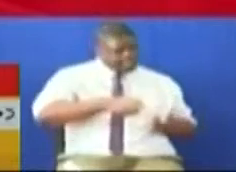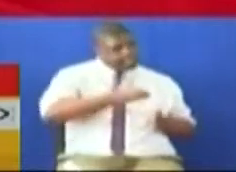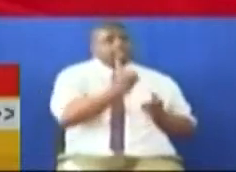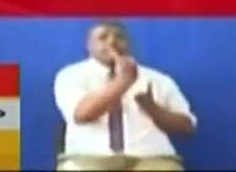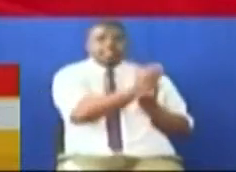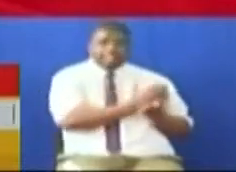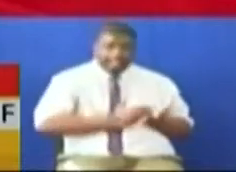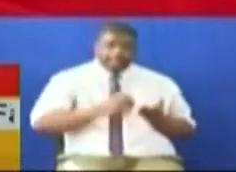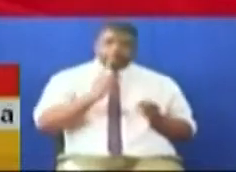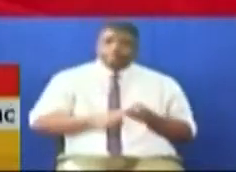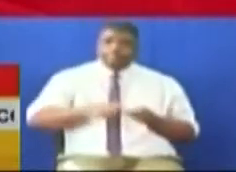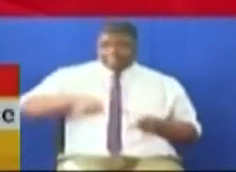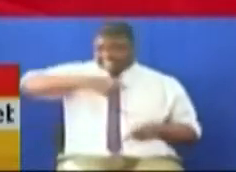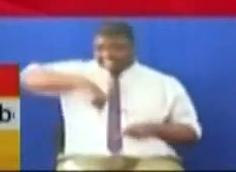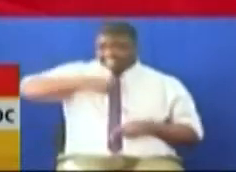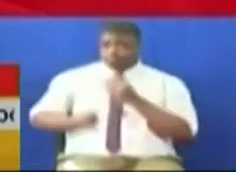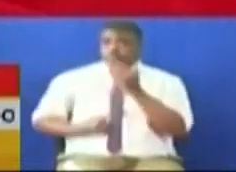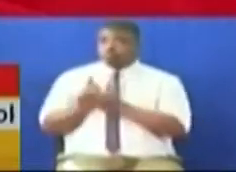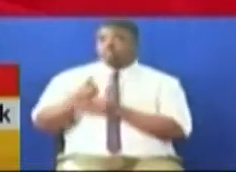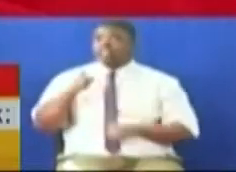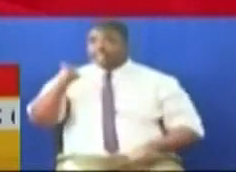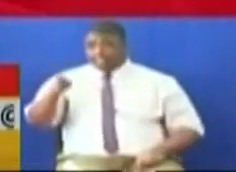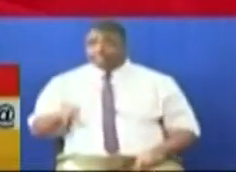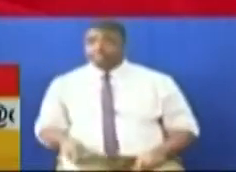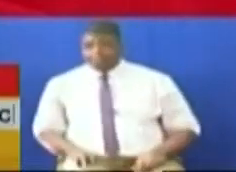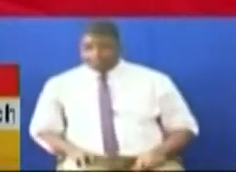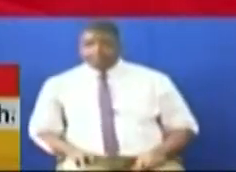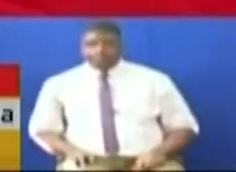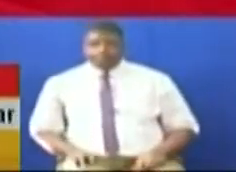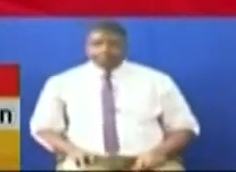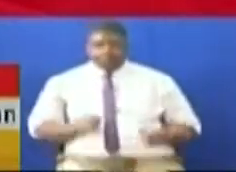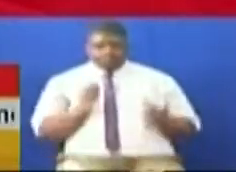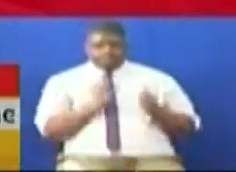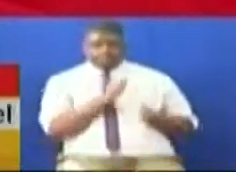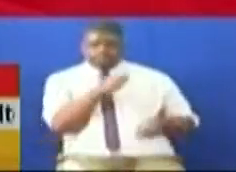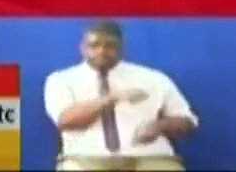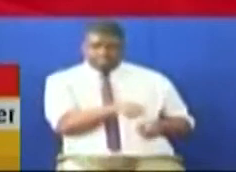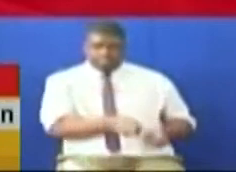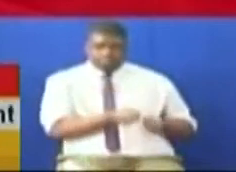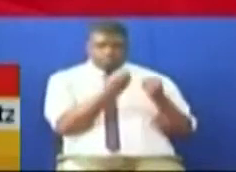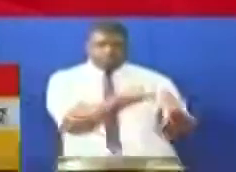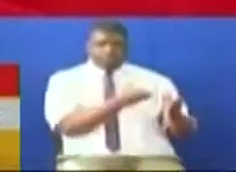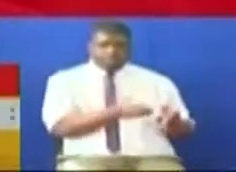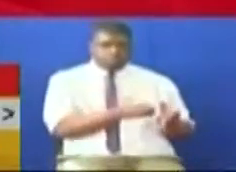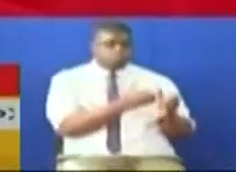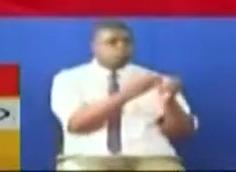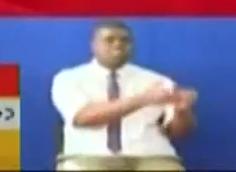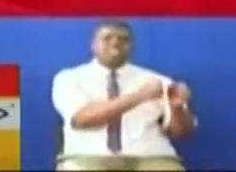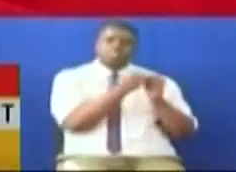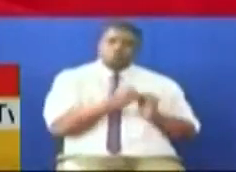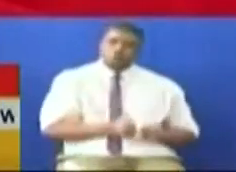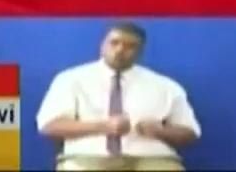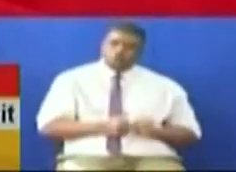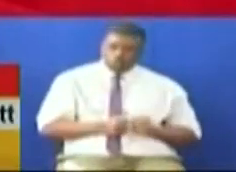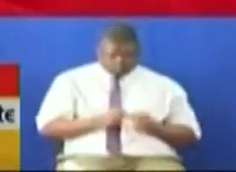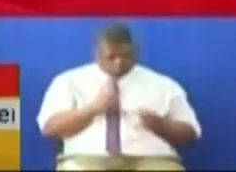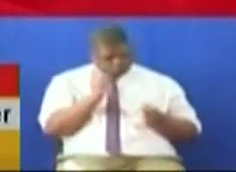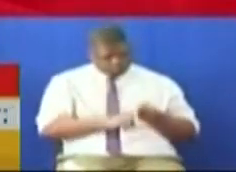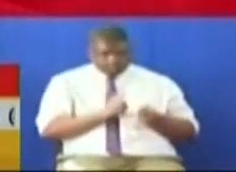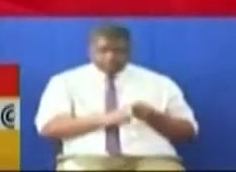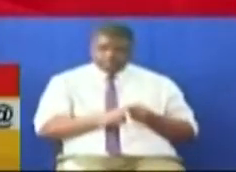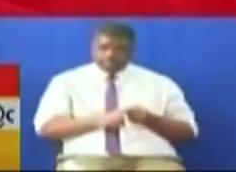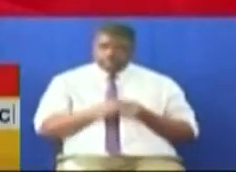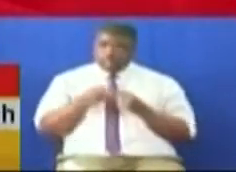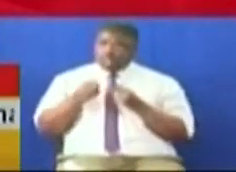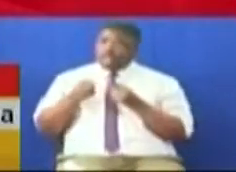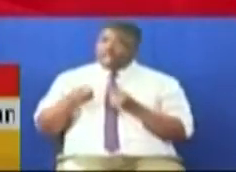ambayo na sisi tunatokea. Kwa hiyo Mheshimiwa Spika, nilikuwa naomba jambo hili tulipe uzito Kwanza hatua zichukuliwe kwa management ya